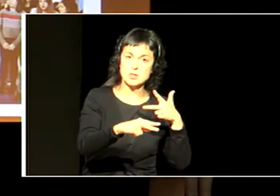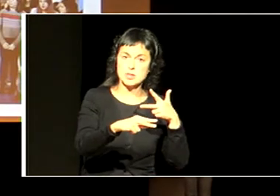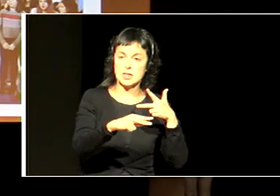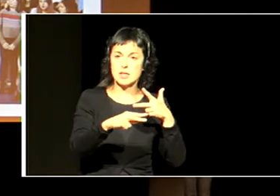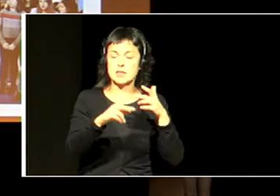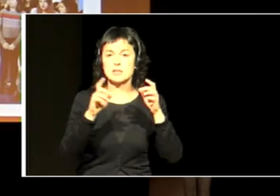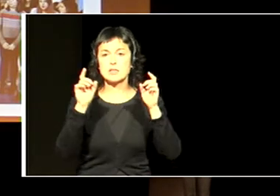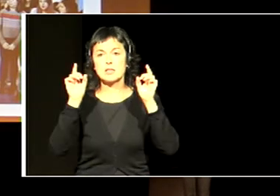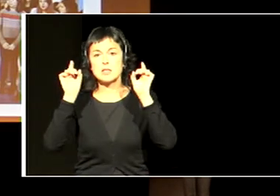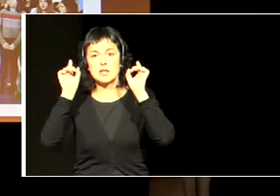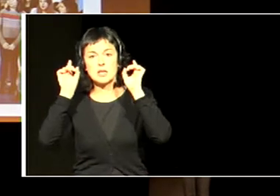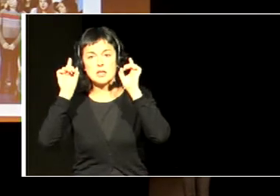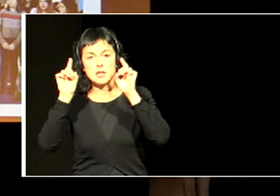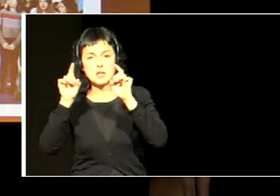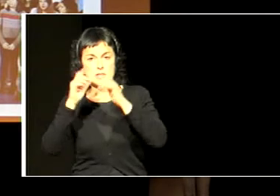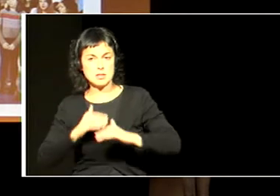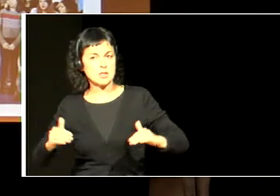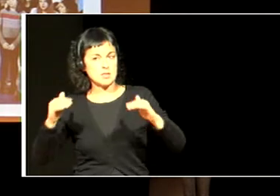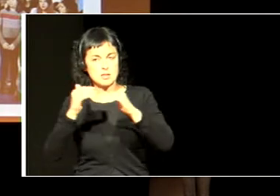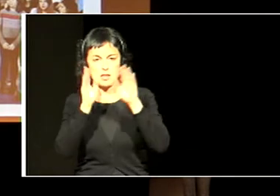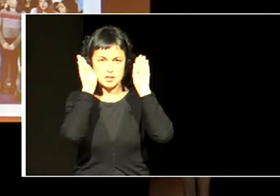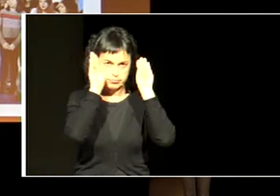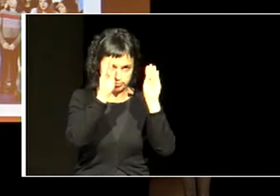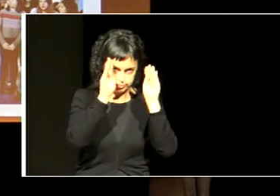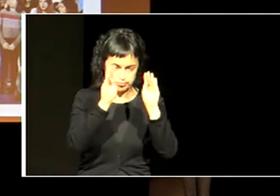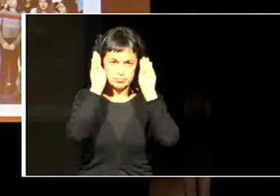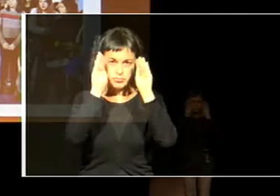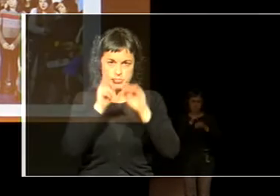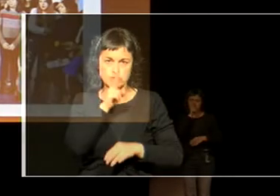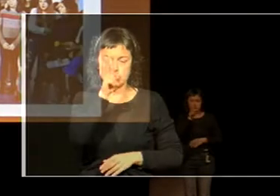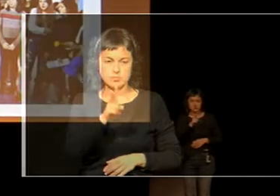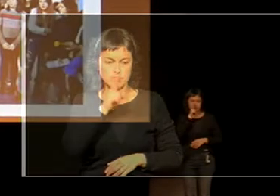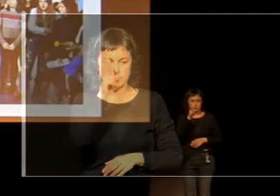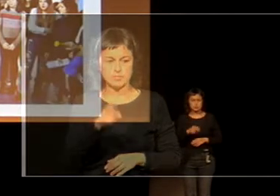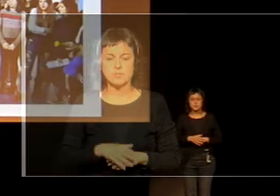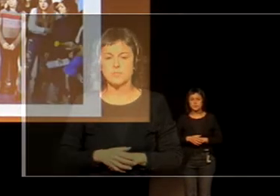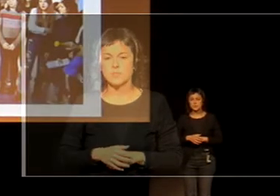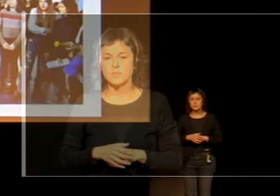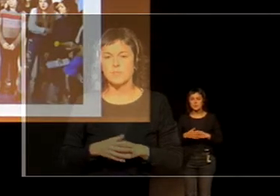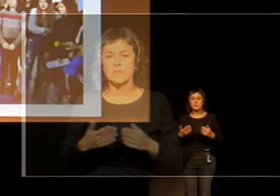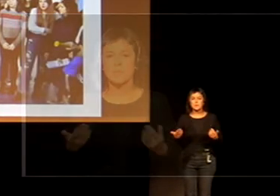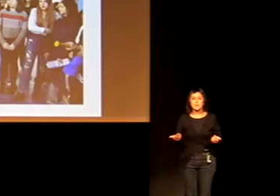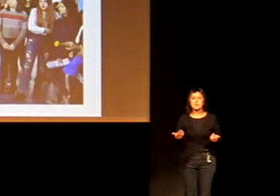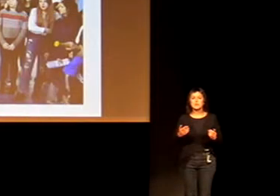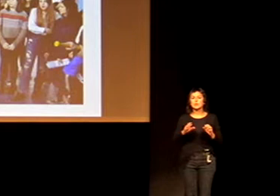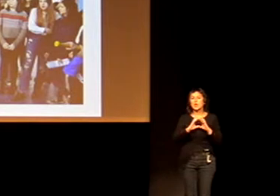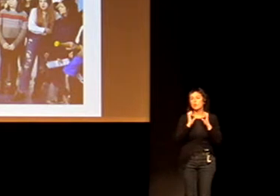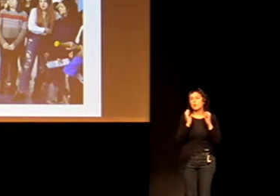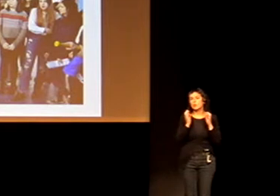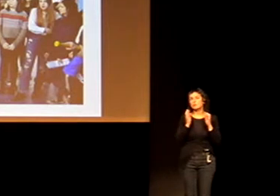eskidetzaz, formazio ematen. Eta, bueno, pues badaukagu, beldur barikeko moduloak egin